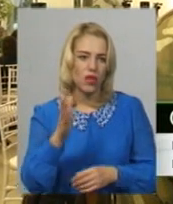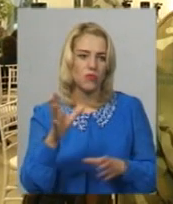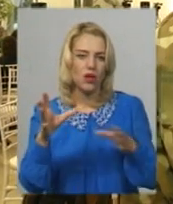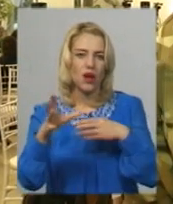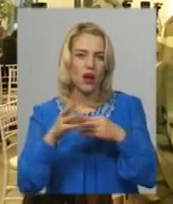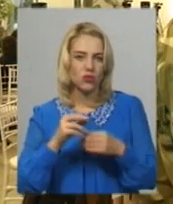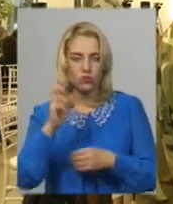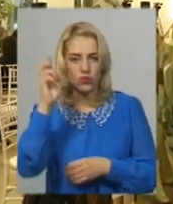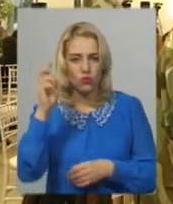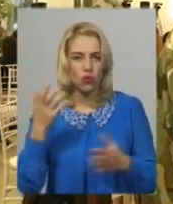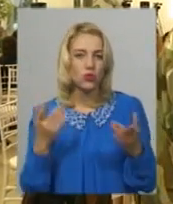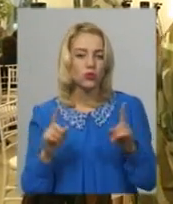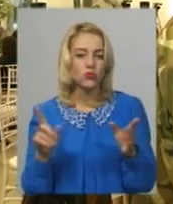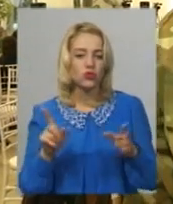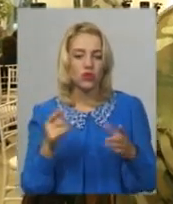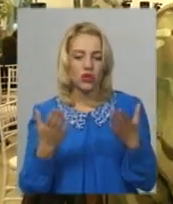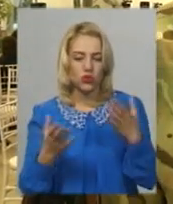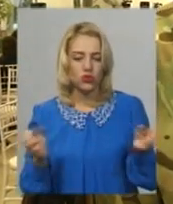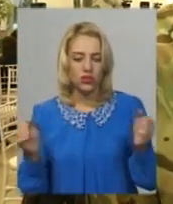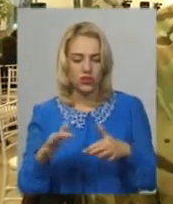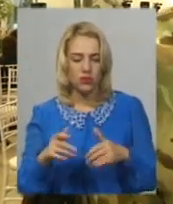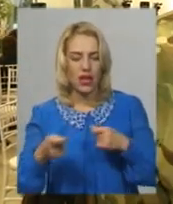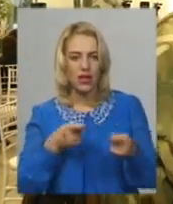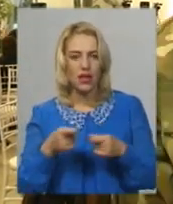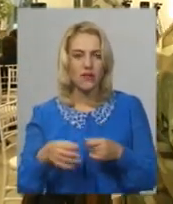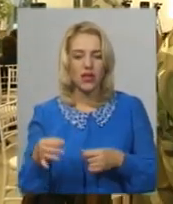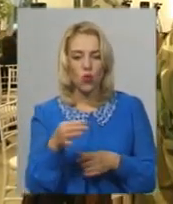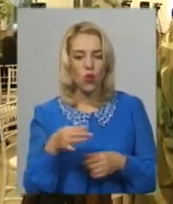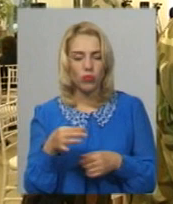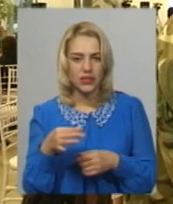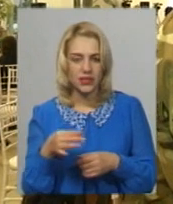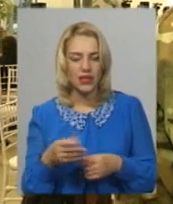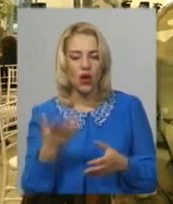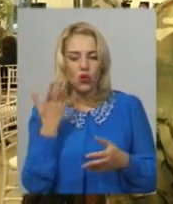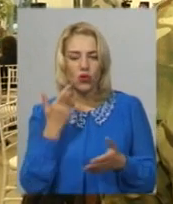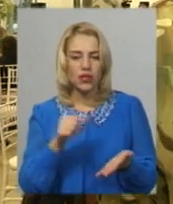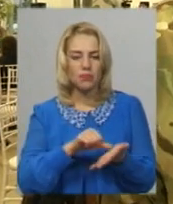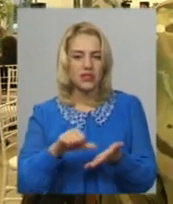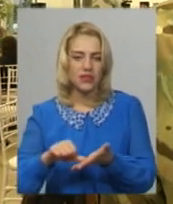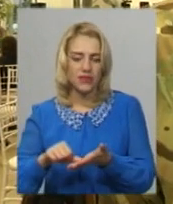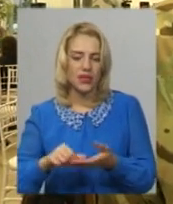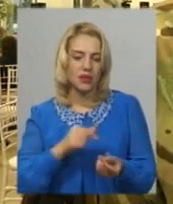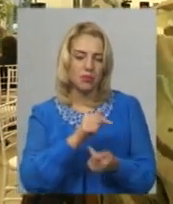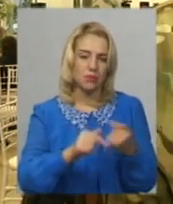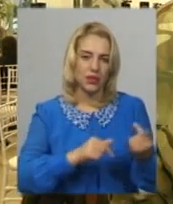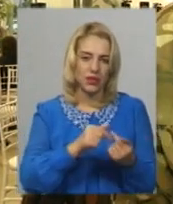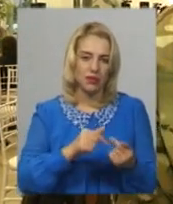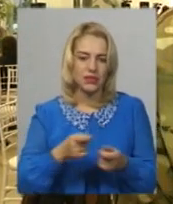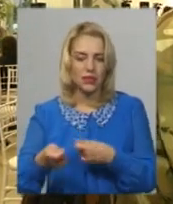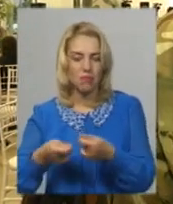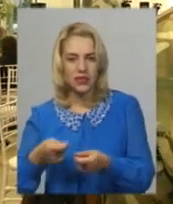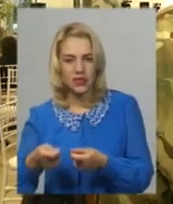Тому що коли тут зібрані керівники міст області, коли тут зібрані представники підприємств, бізнесу,